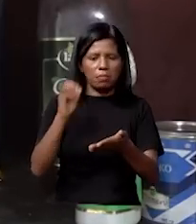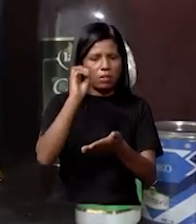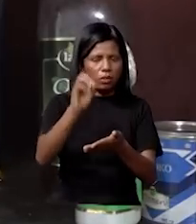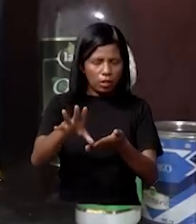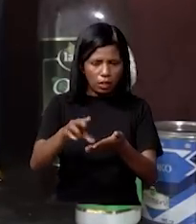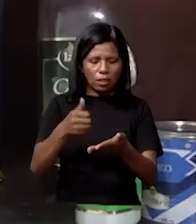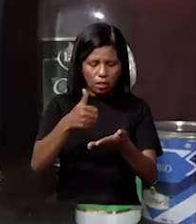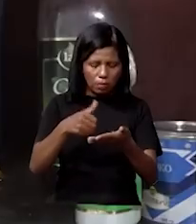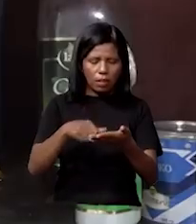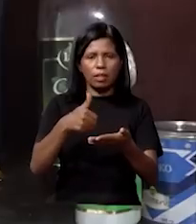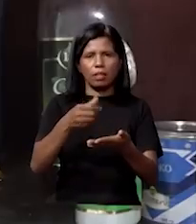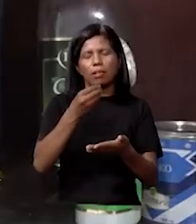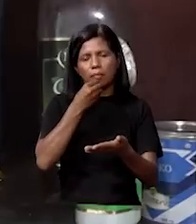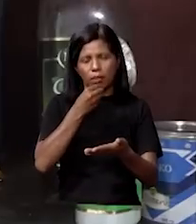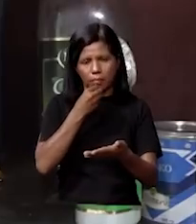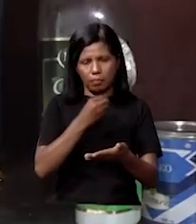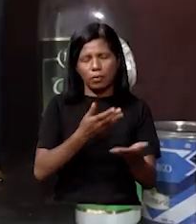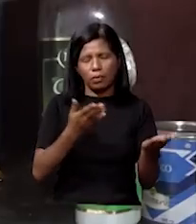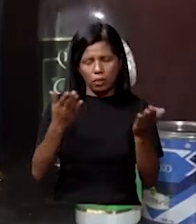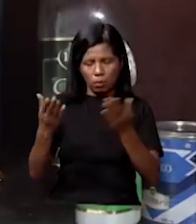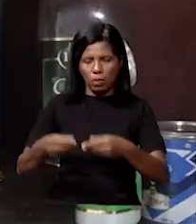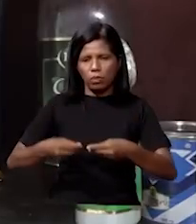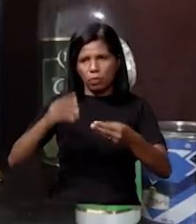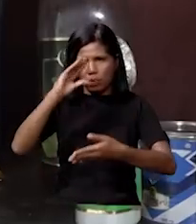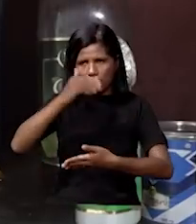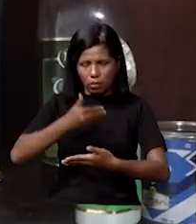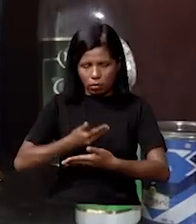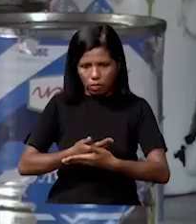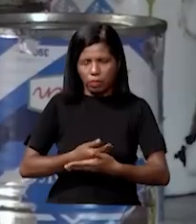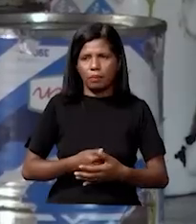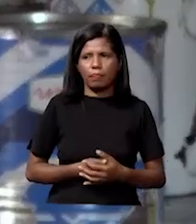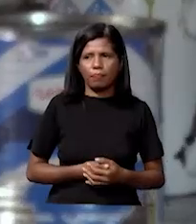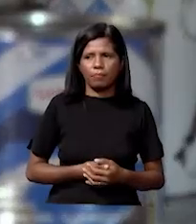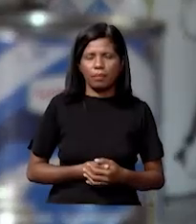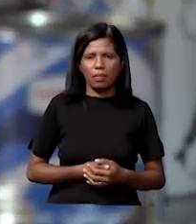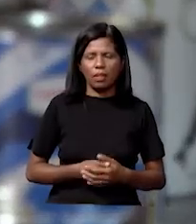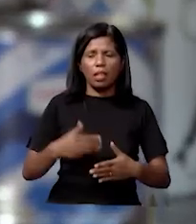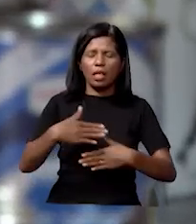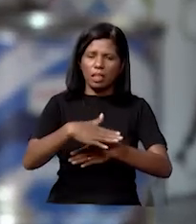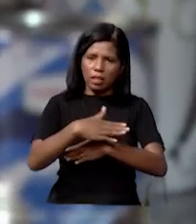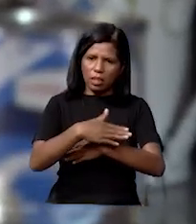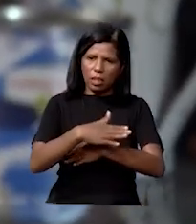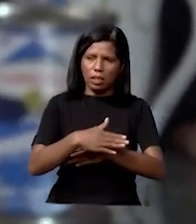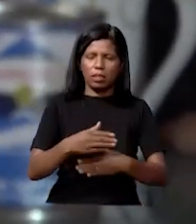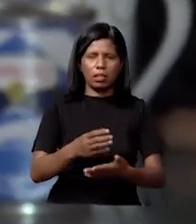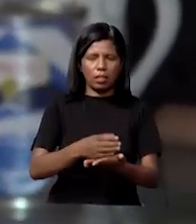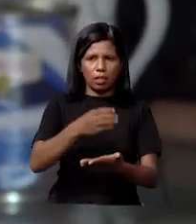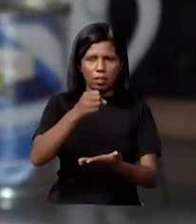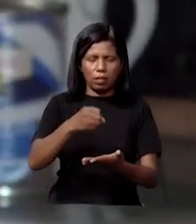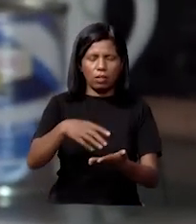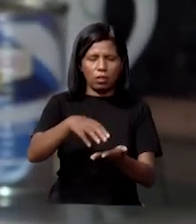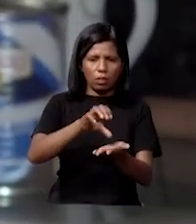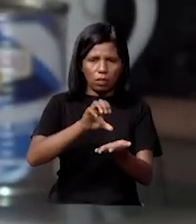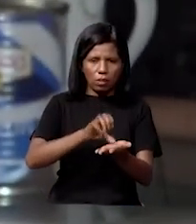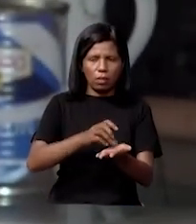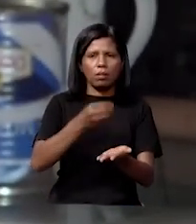siradorok han siradia keluar mai pohana non sirah ikan lata sirane uke ikan lata mai loke radau